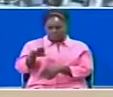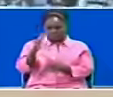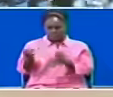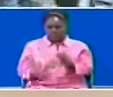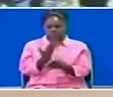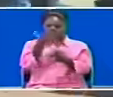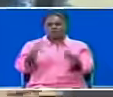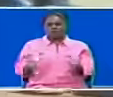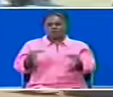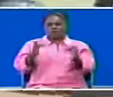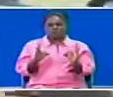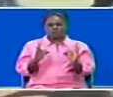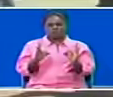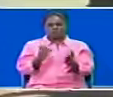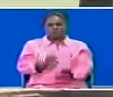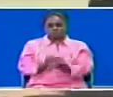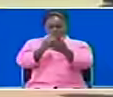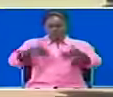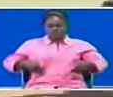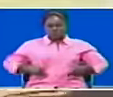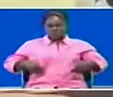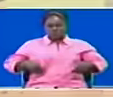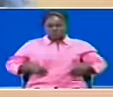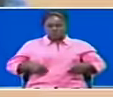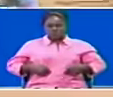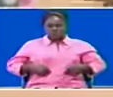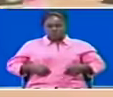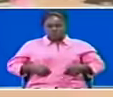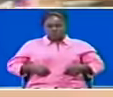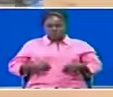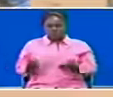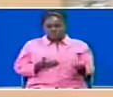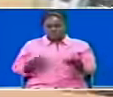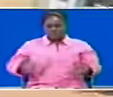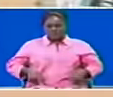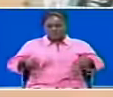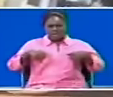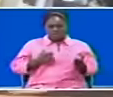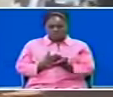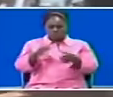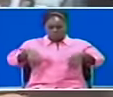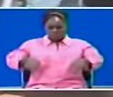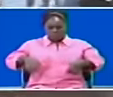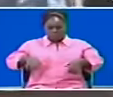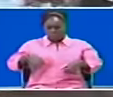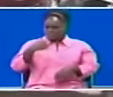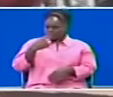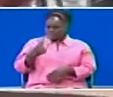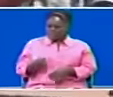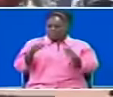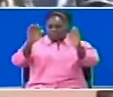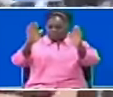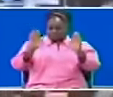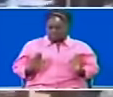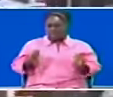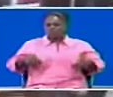anazindua rasmi mradi wa kuwasaidia vijana kuwekeza maishani hususan kupitia pikipiki, Bisholei amesema kwamba ipo haja